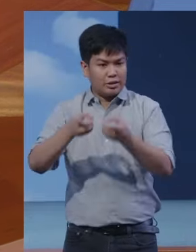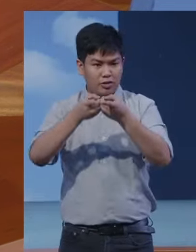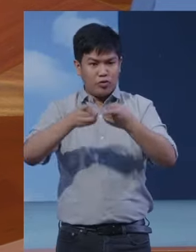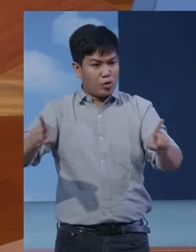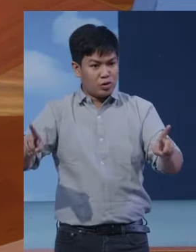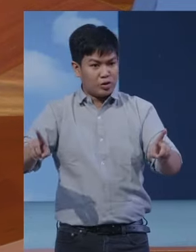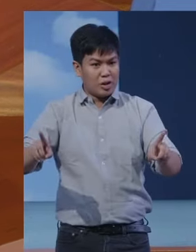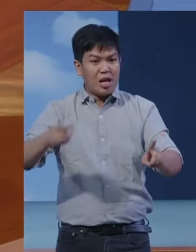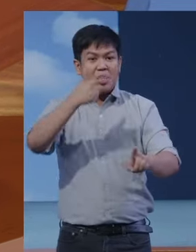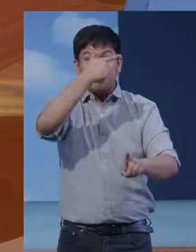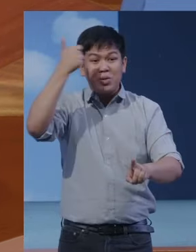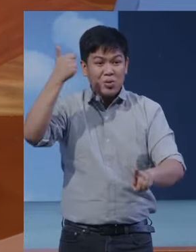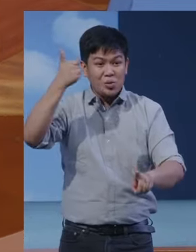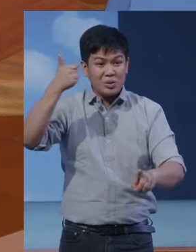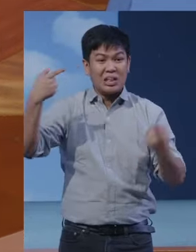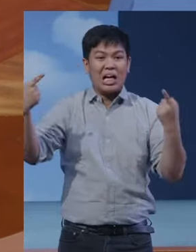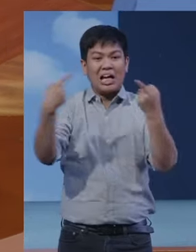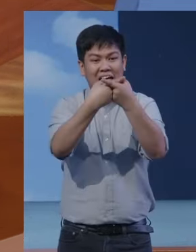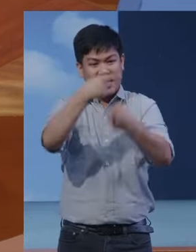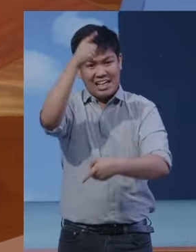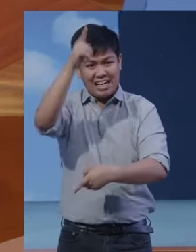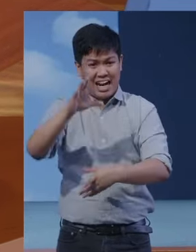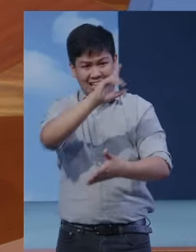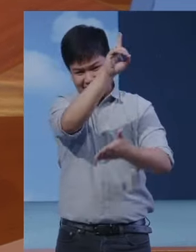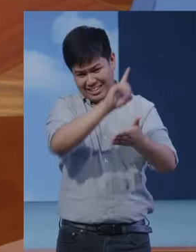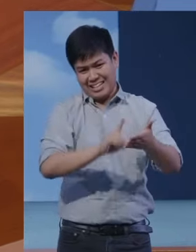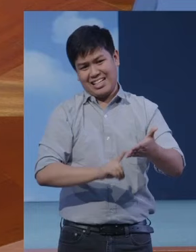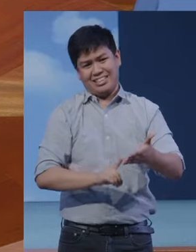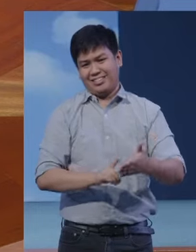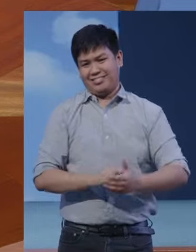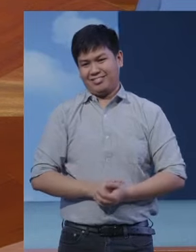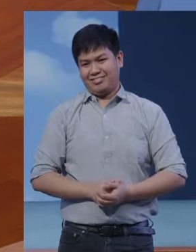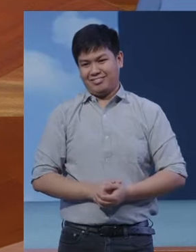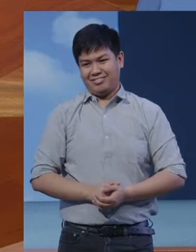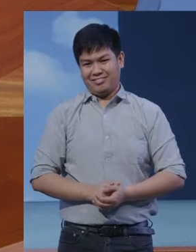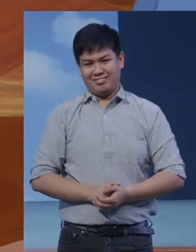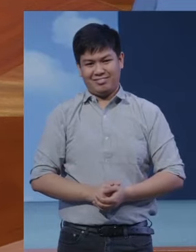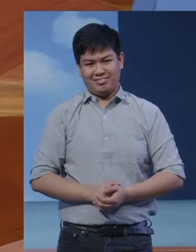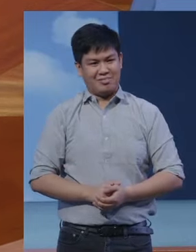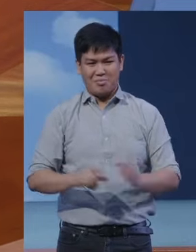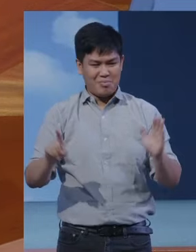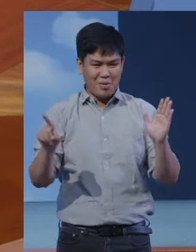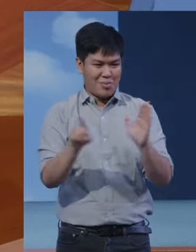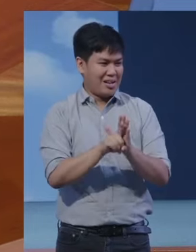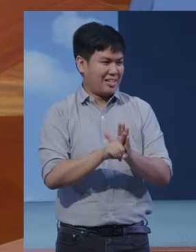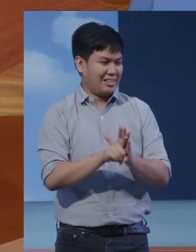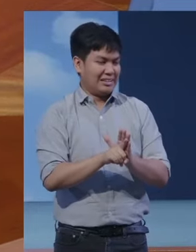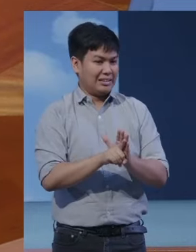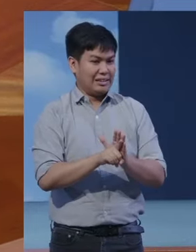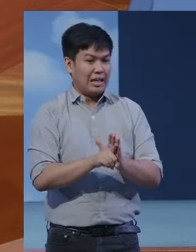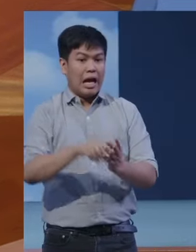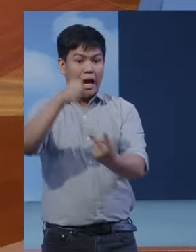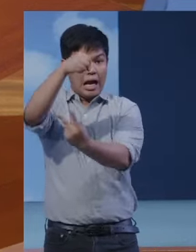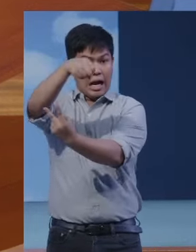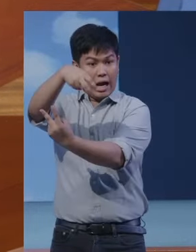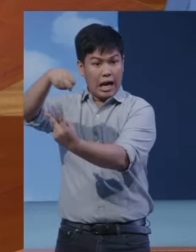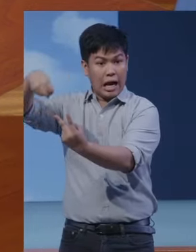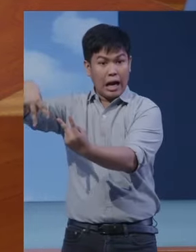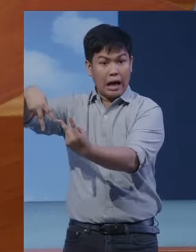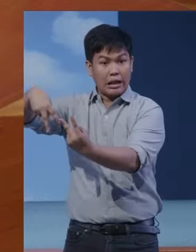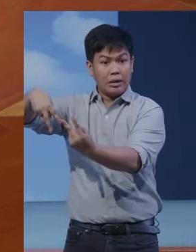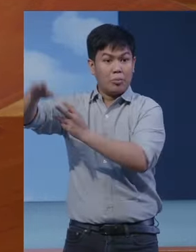i-compile ah ang Exception po ay adultery Bakit po kasi ang adultery po punishable